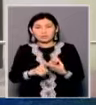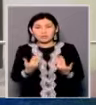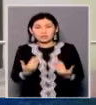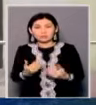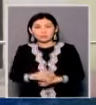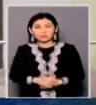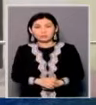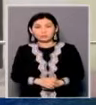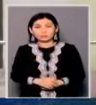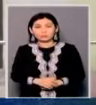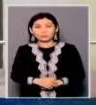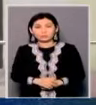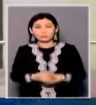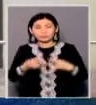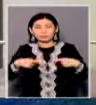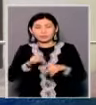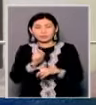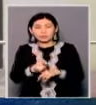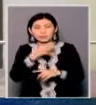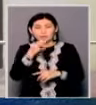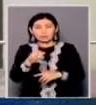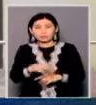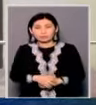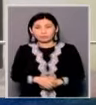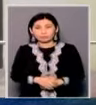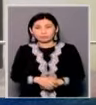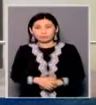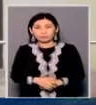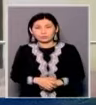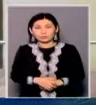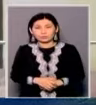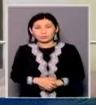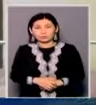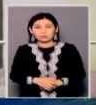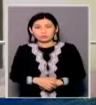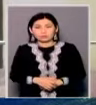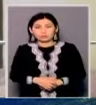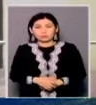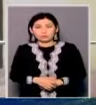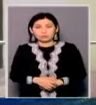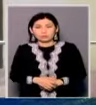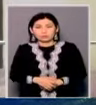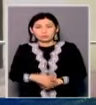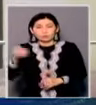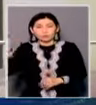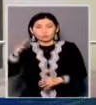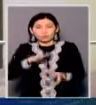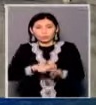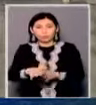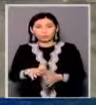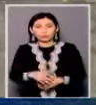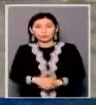бүгінде мердігер мекемеге тапсырма беріліп, бүгін жарықтар толықтай қосылатын